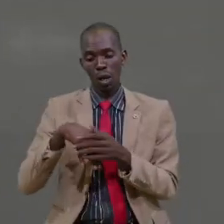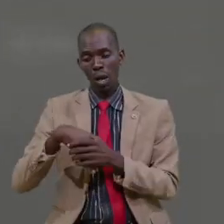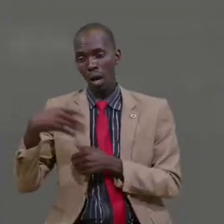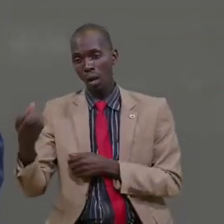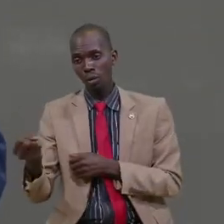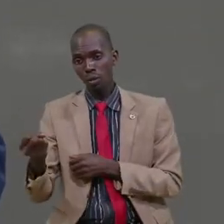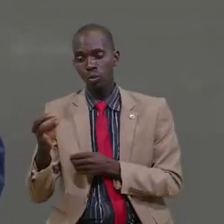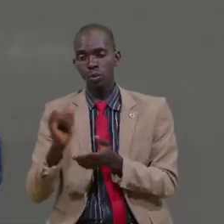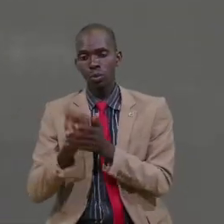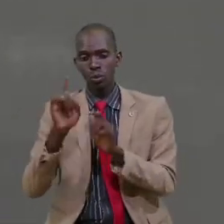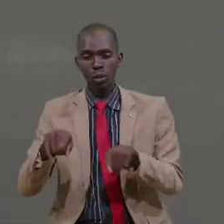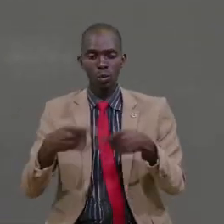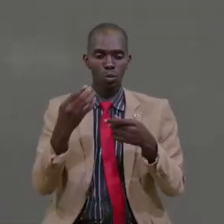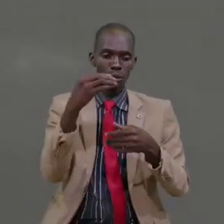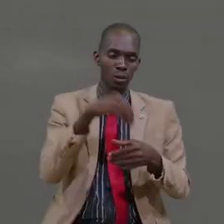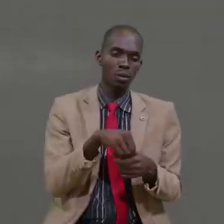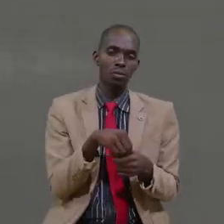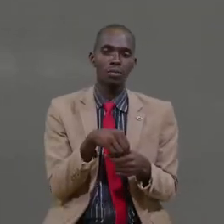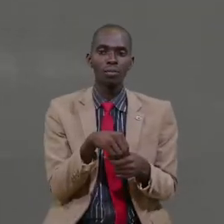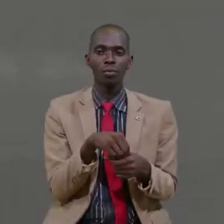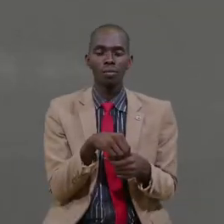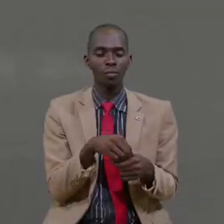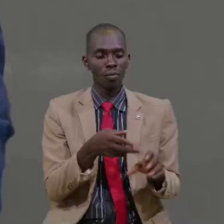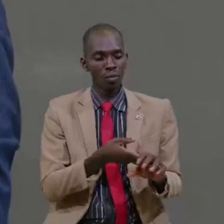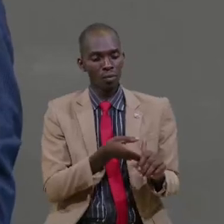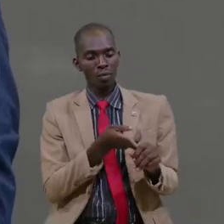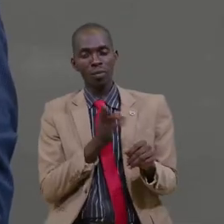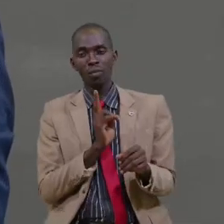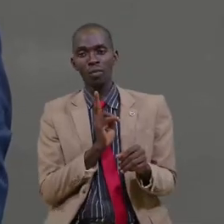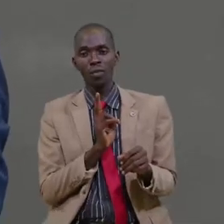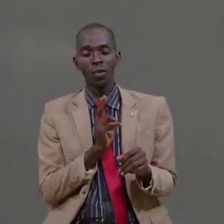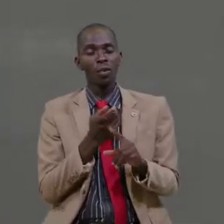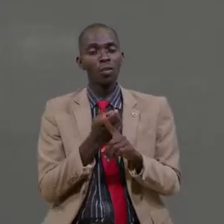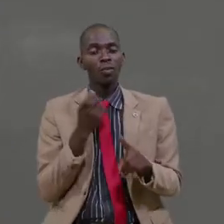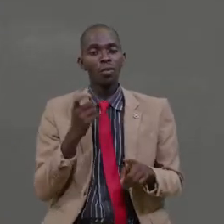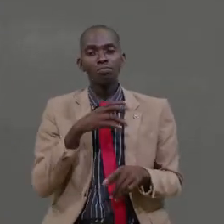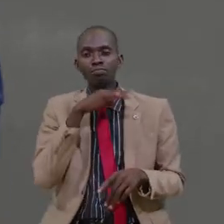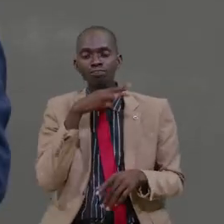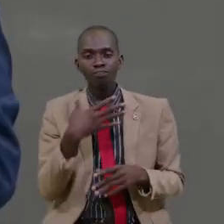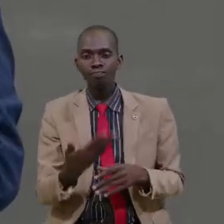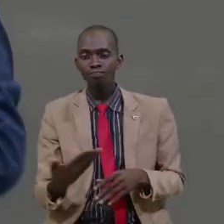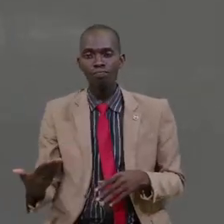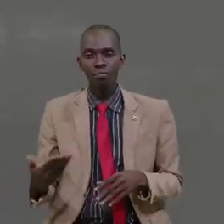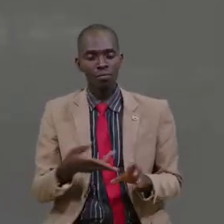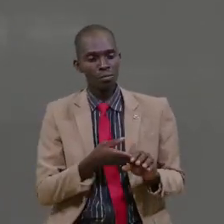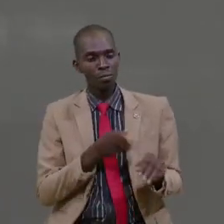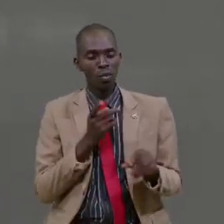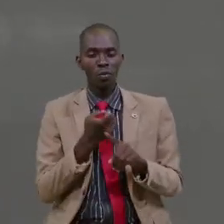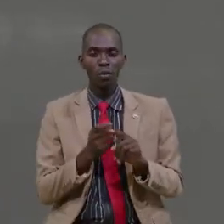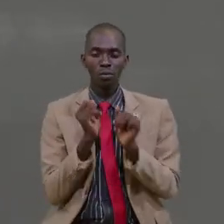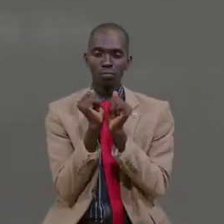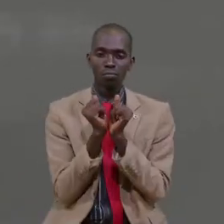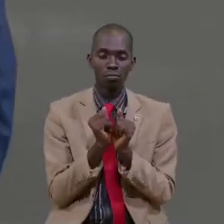sors pour pouvoir entrer, tu sors de la corruption, tu sors de